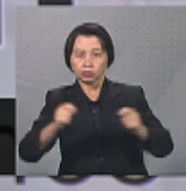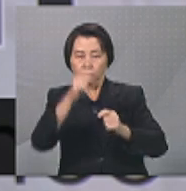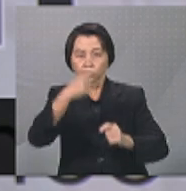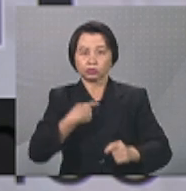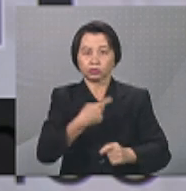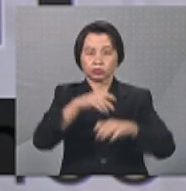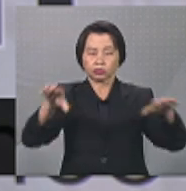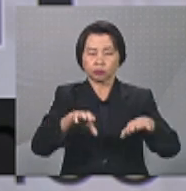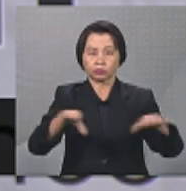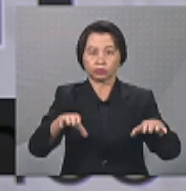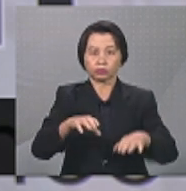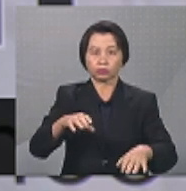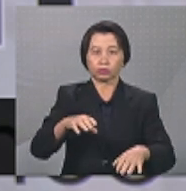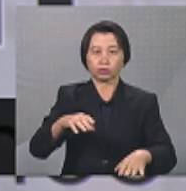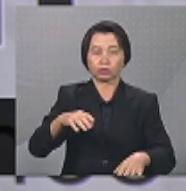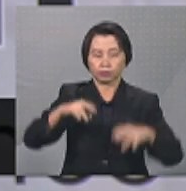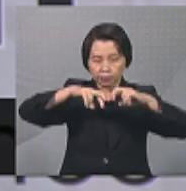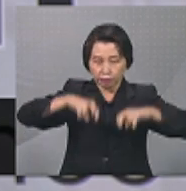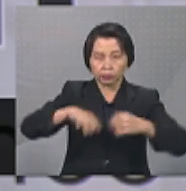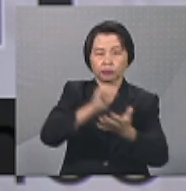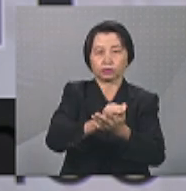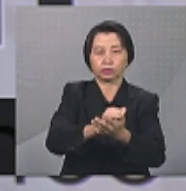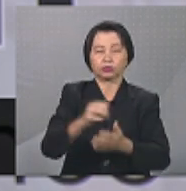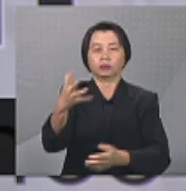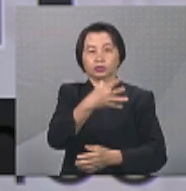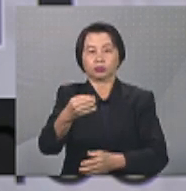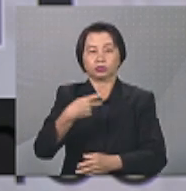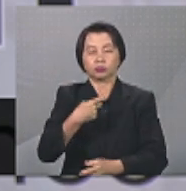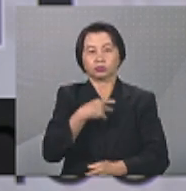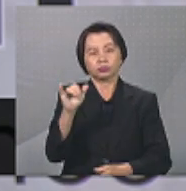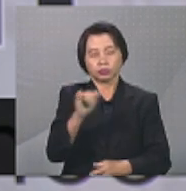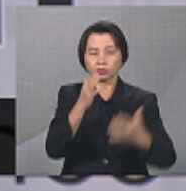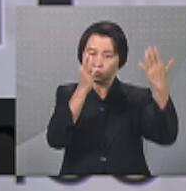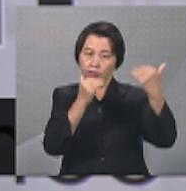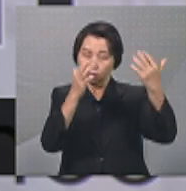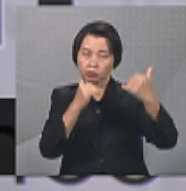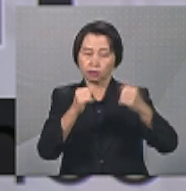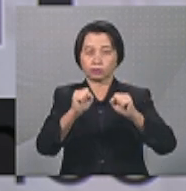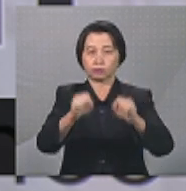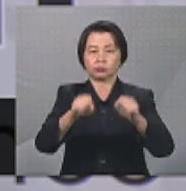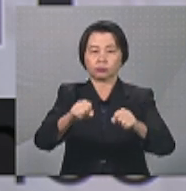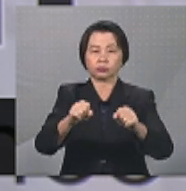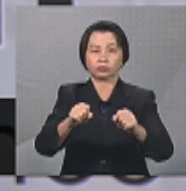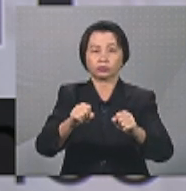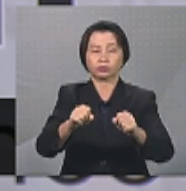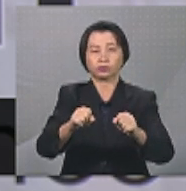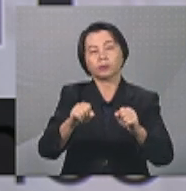kita melaksanakan penyelidikan tersebut. Pun begitu, kita juga berharap kita dapat